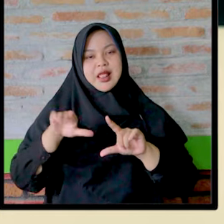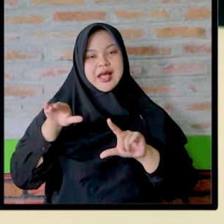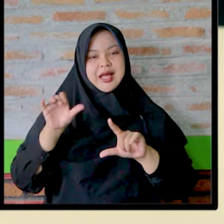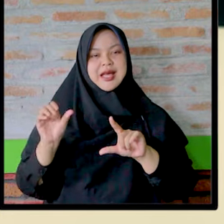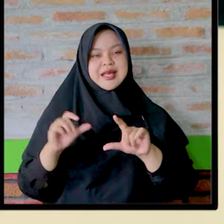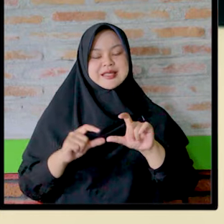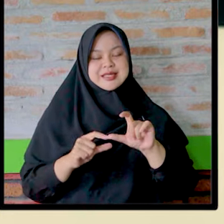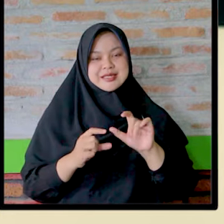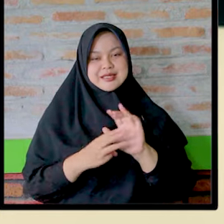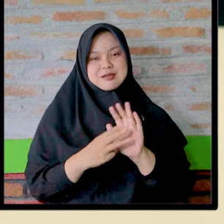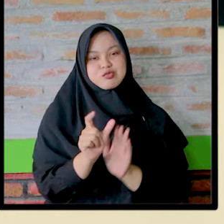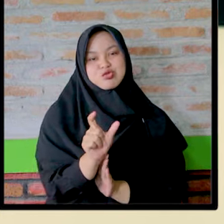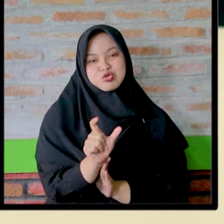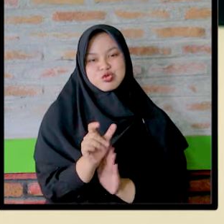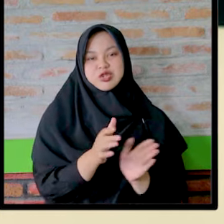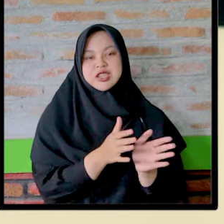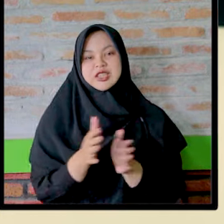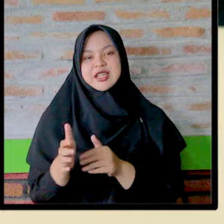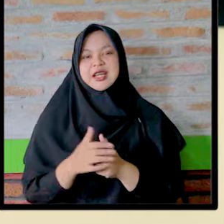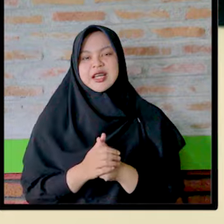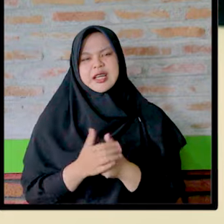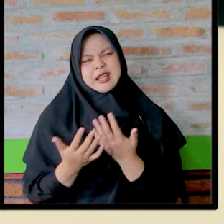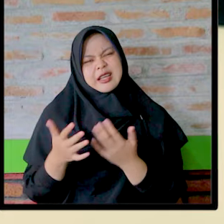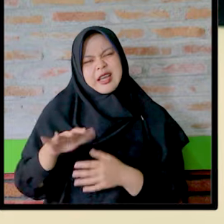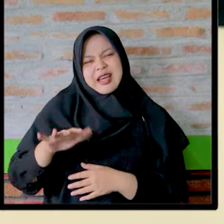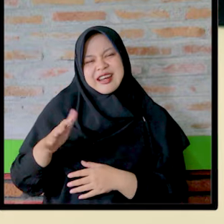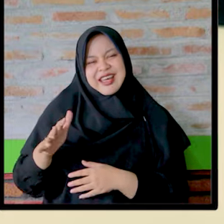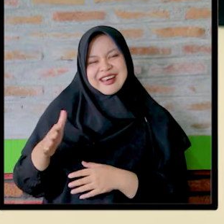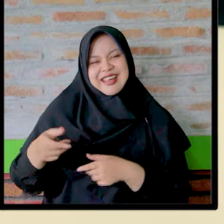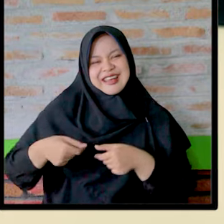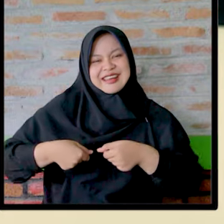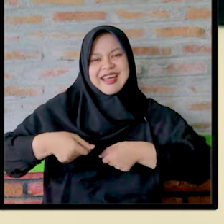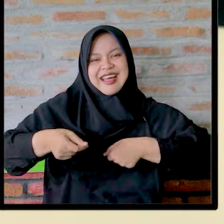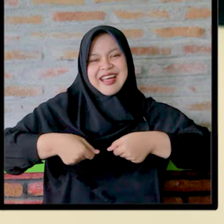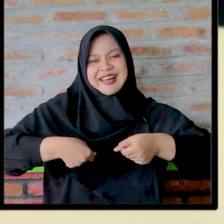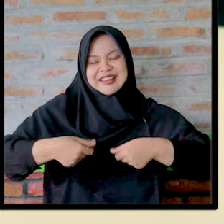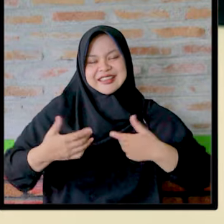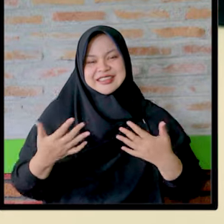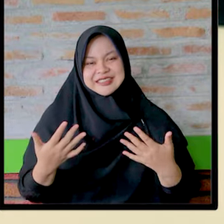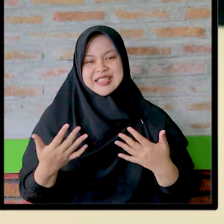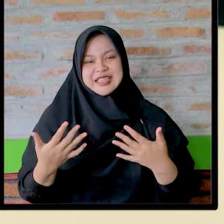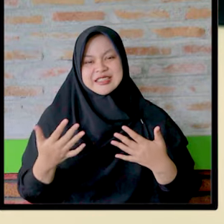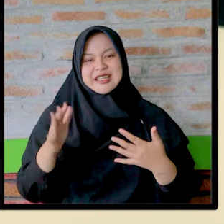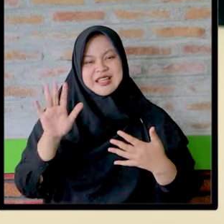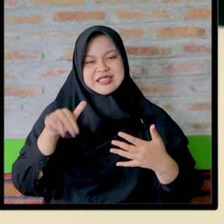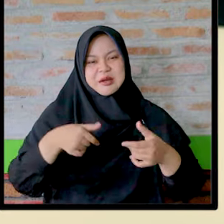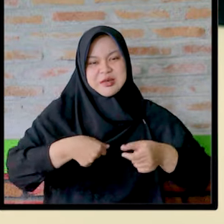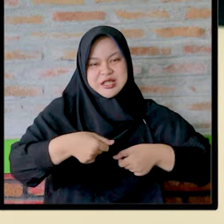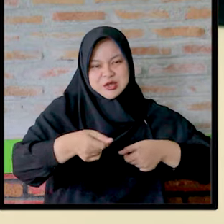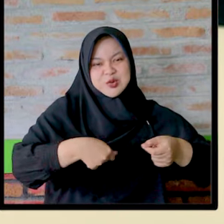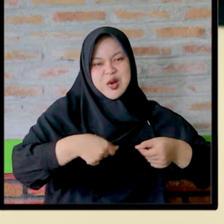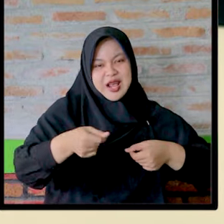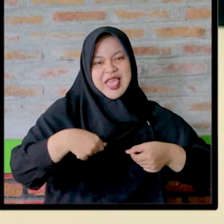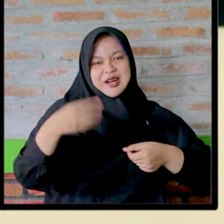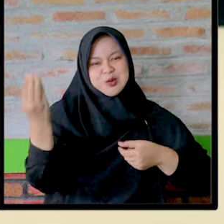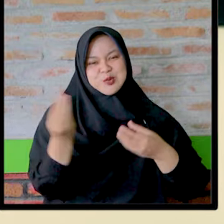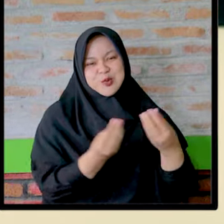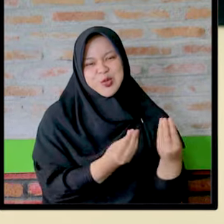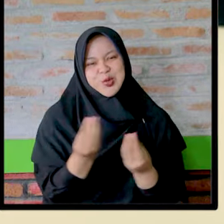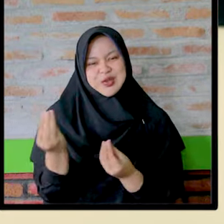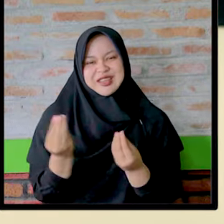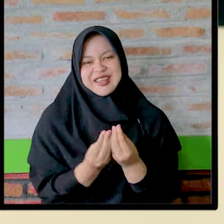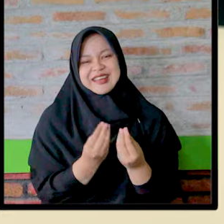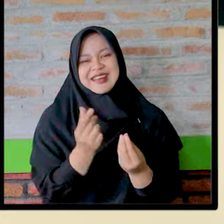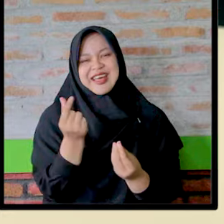dengan ya kadang juga dengan dagang fun racing F racing dengan Maksudnya kita